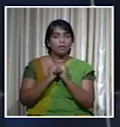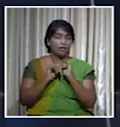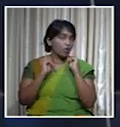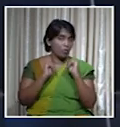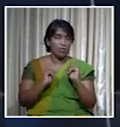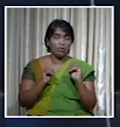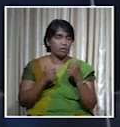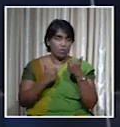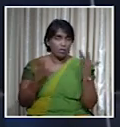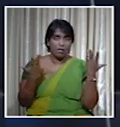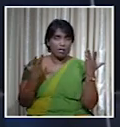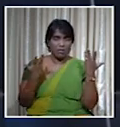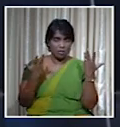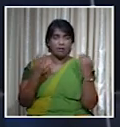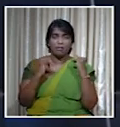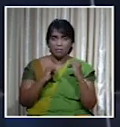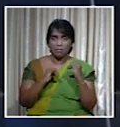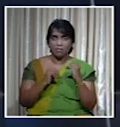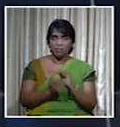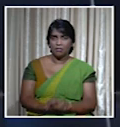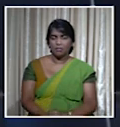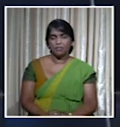නැහැ. එක දිග එක